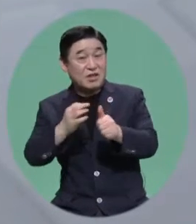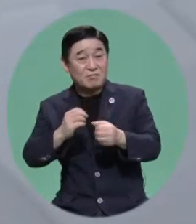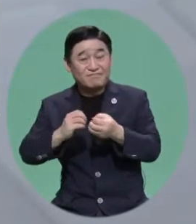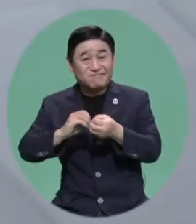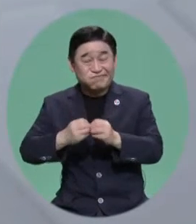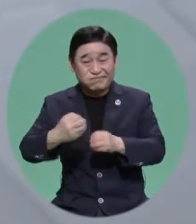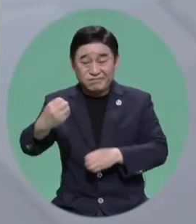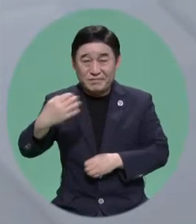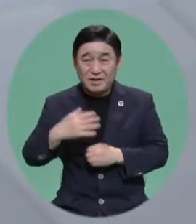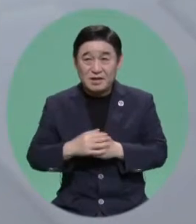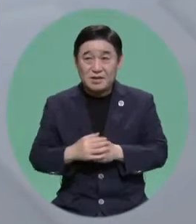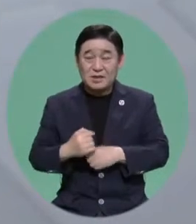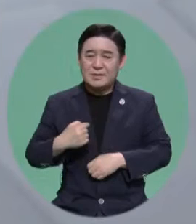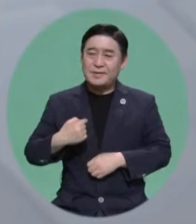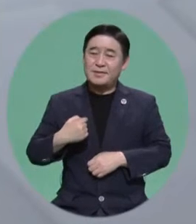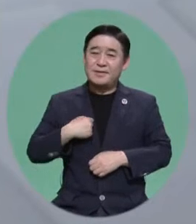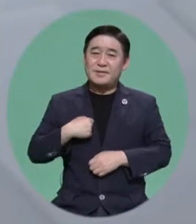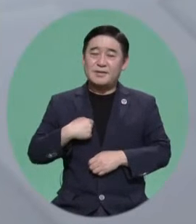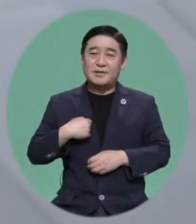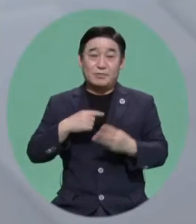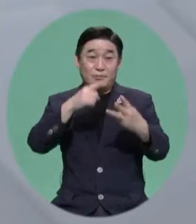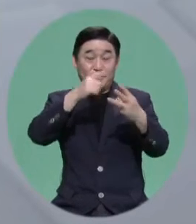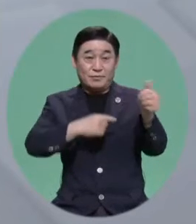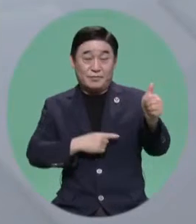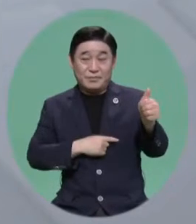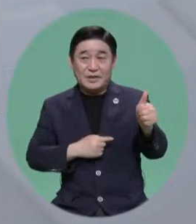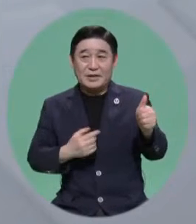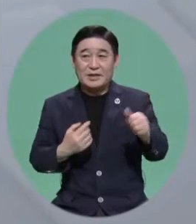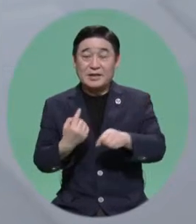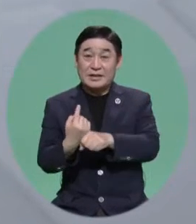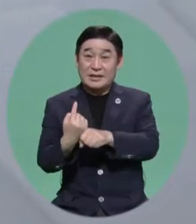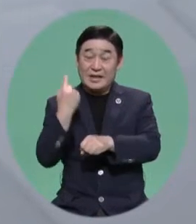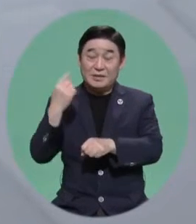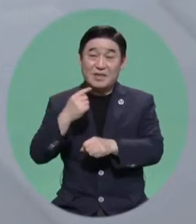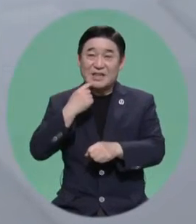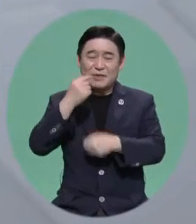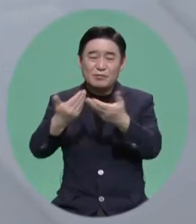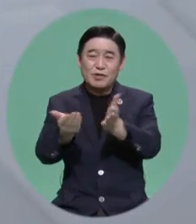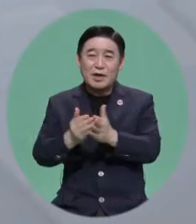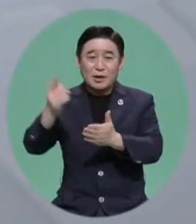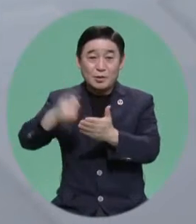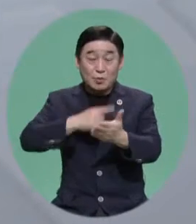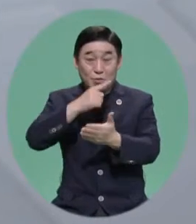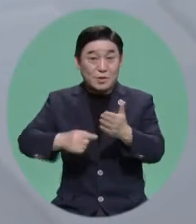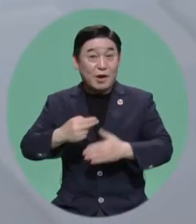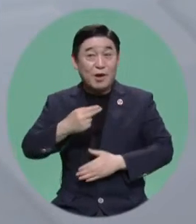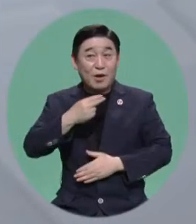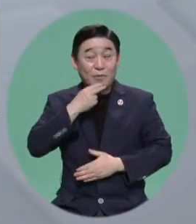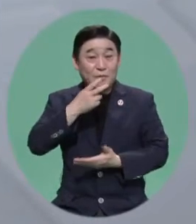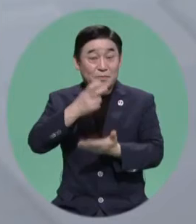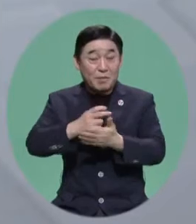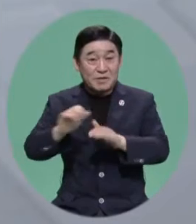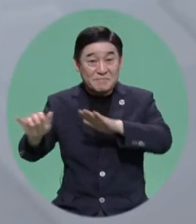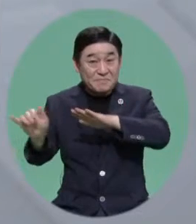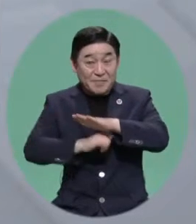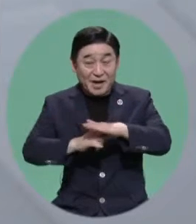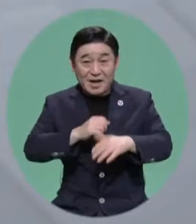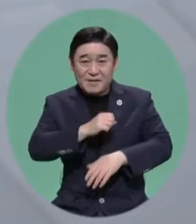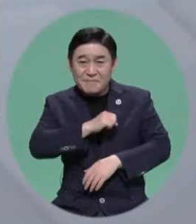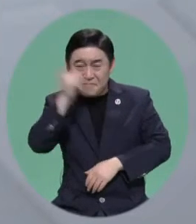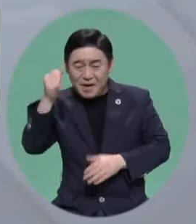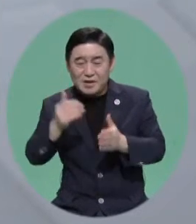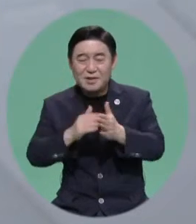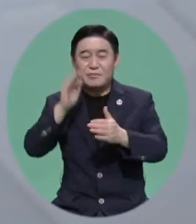저는 작년부터 민주당에서 손실보상 없는 손실보상 법을 날치기 한